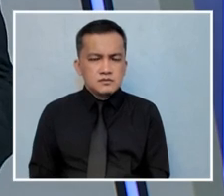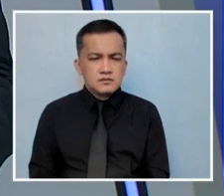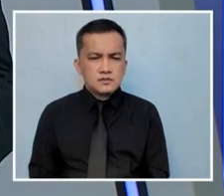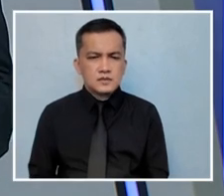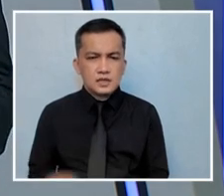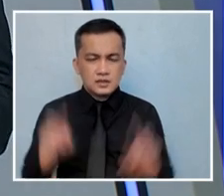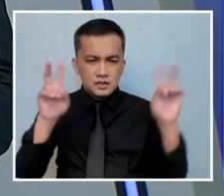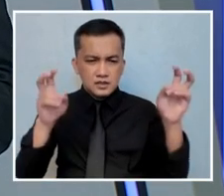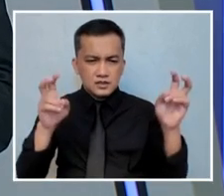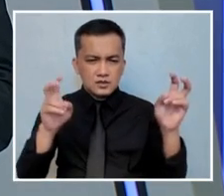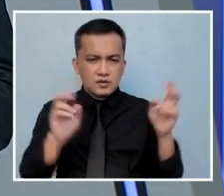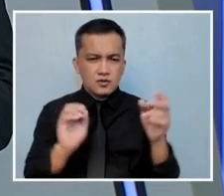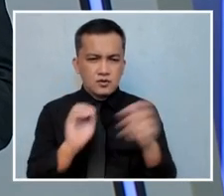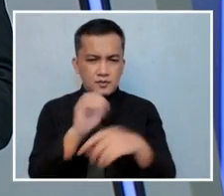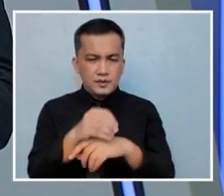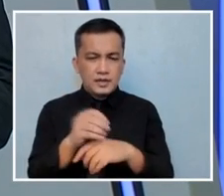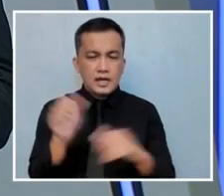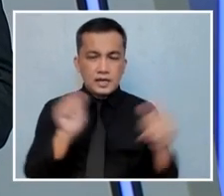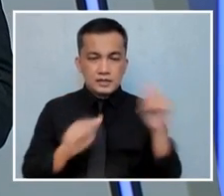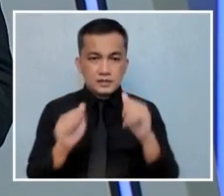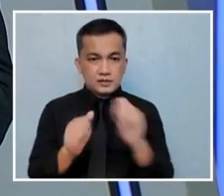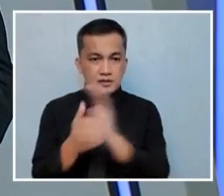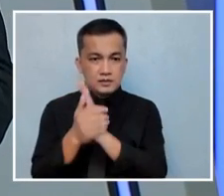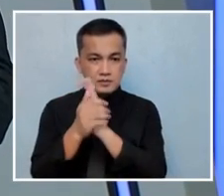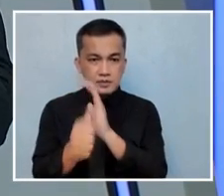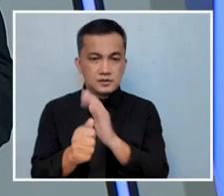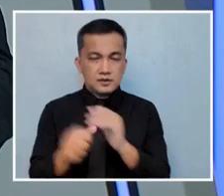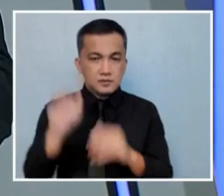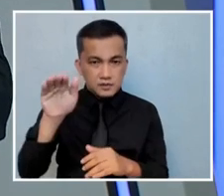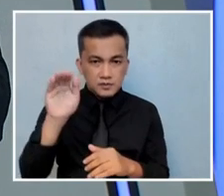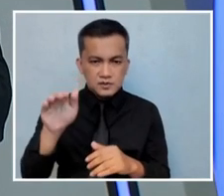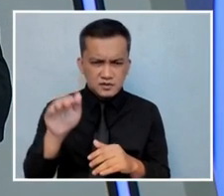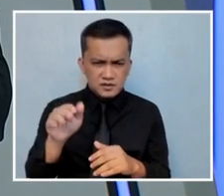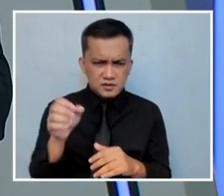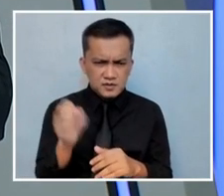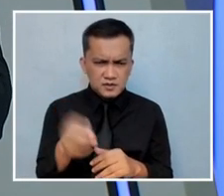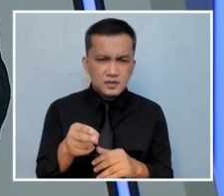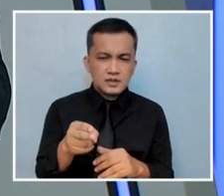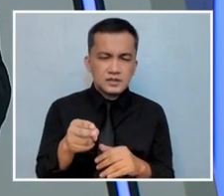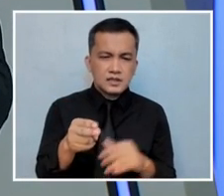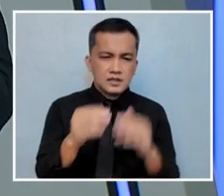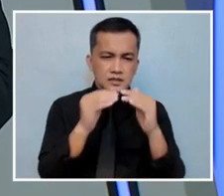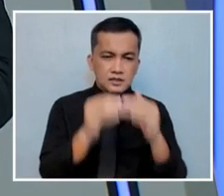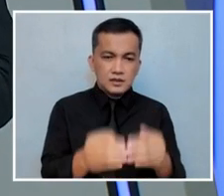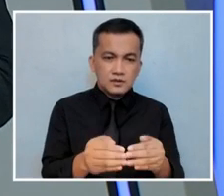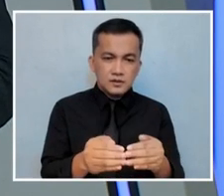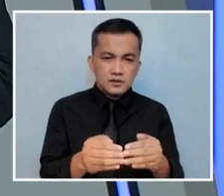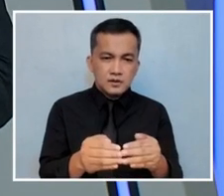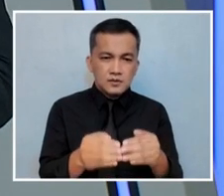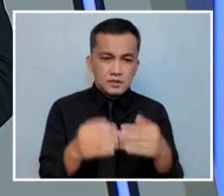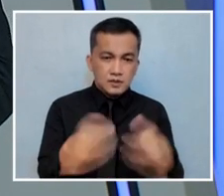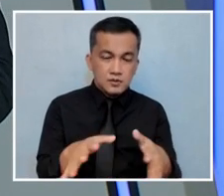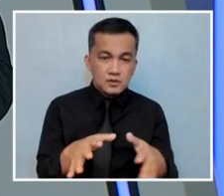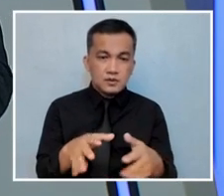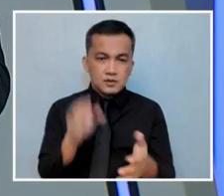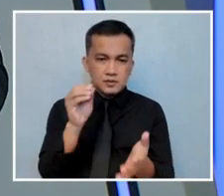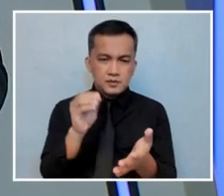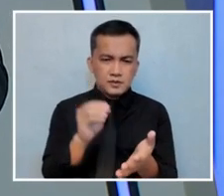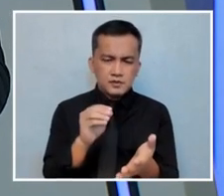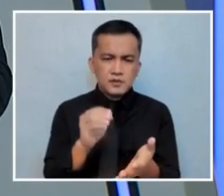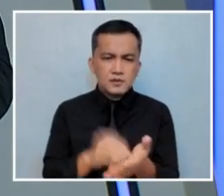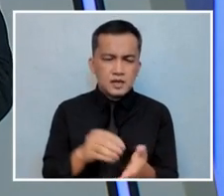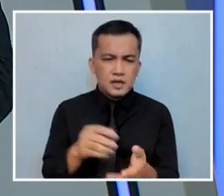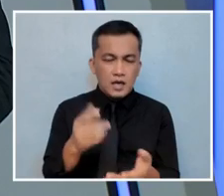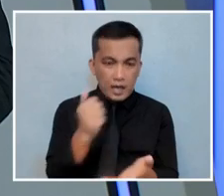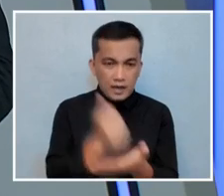Tinawag na overacting ng isang eksperto ang mga panawagang magpatupad ng lockdown matapos makumpirma ang ika-apat na kaso ng monkeypox